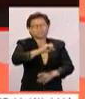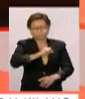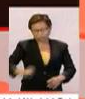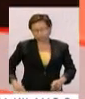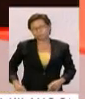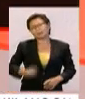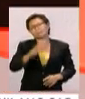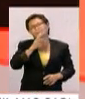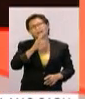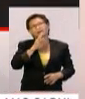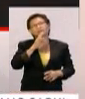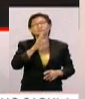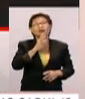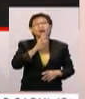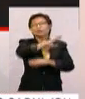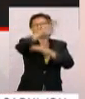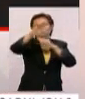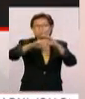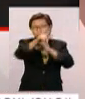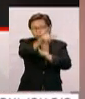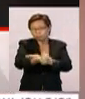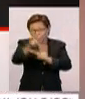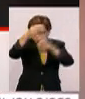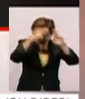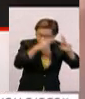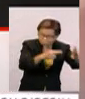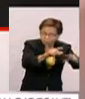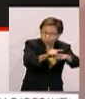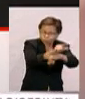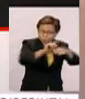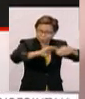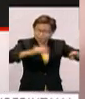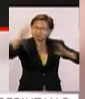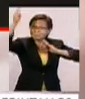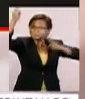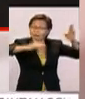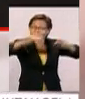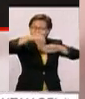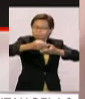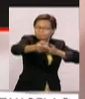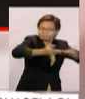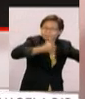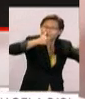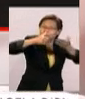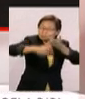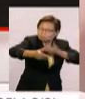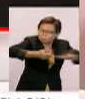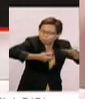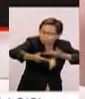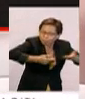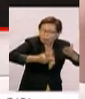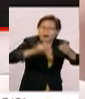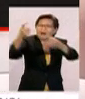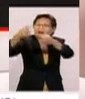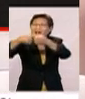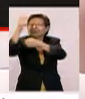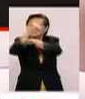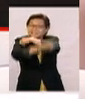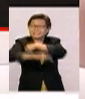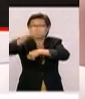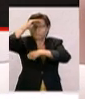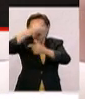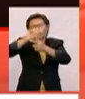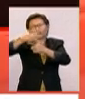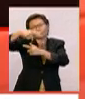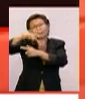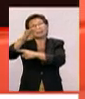Ibrahim bertitah semua pihak harus menghormati penggunaan bahasa Melayu dalam sebarang urusan surat rasmi berkaitan kerajaan negeri mahupun